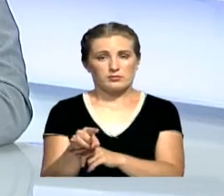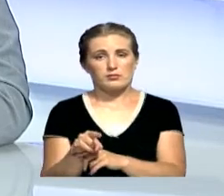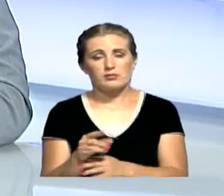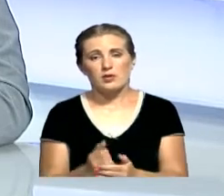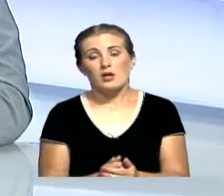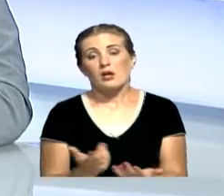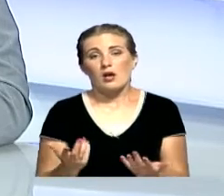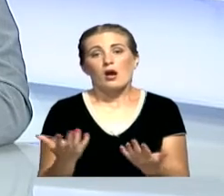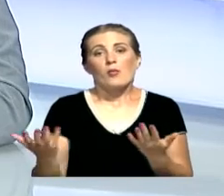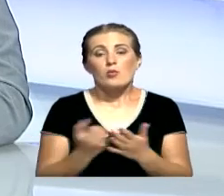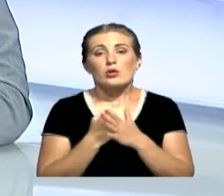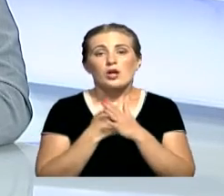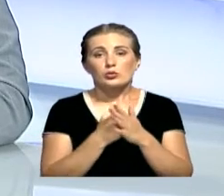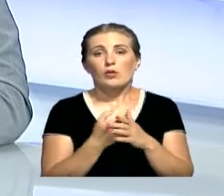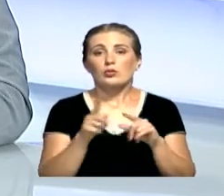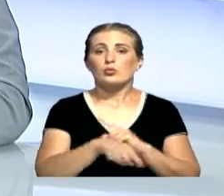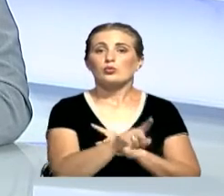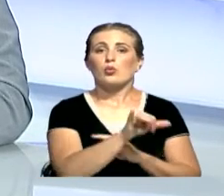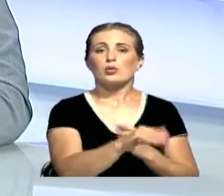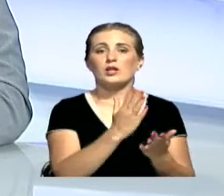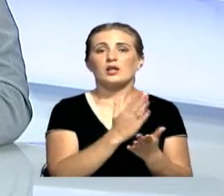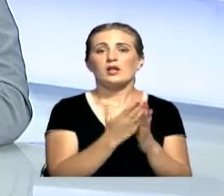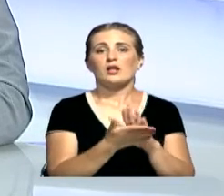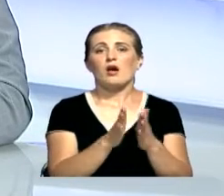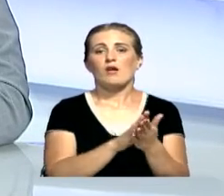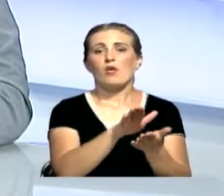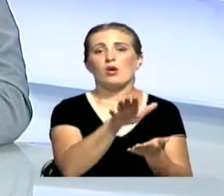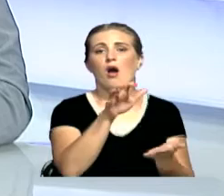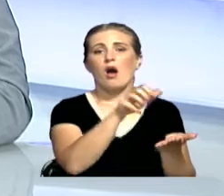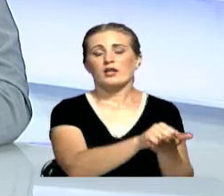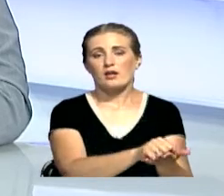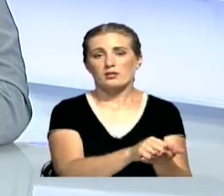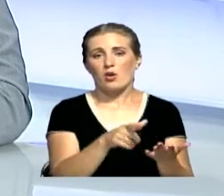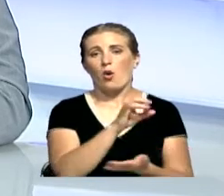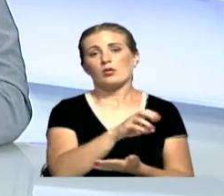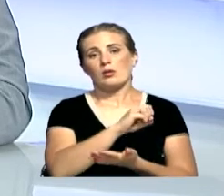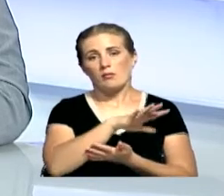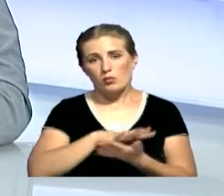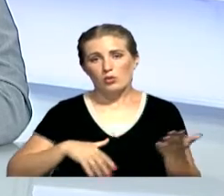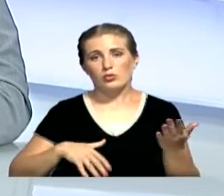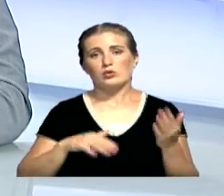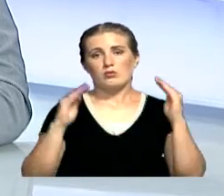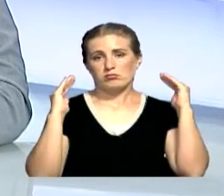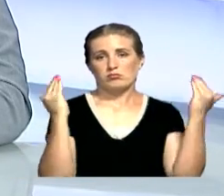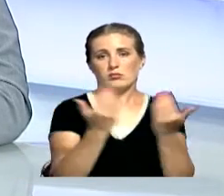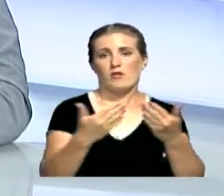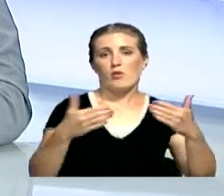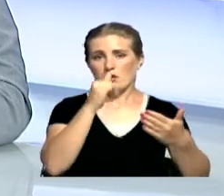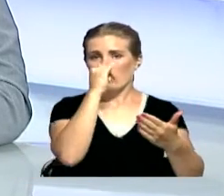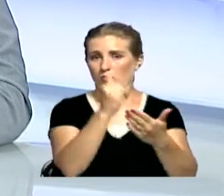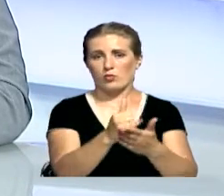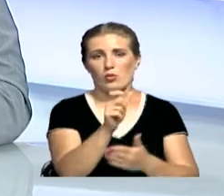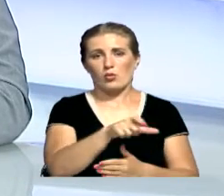основываясь на том что он имеет там договора аренды ну вот он в общем то продолжал держать закрытыми воротами пускать людей